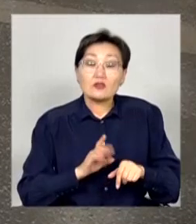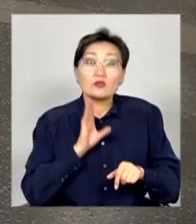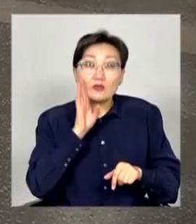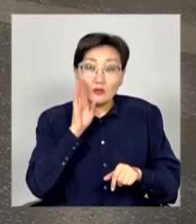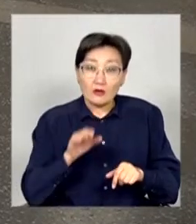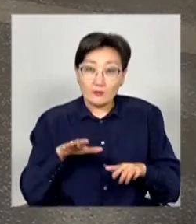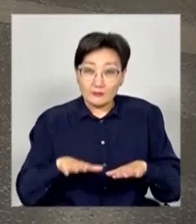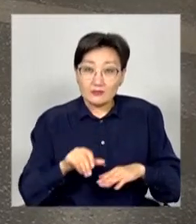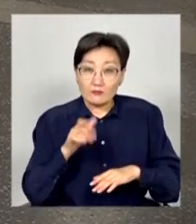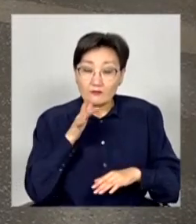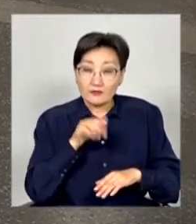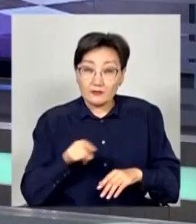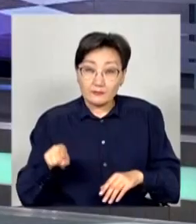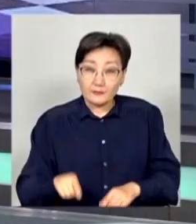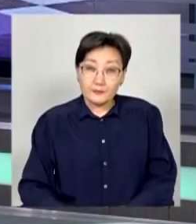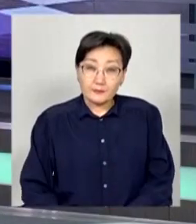времени.